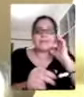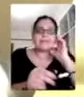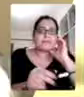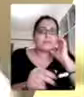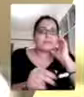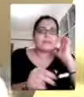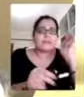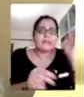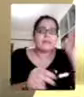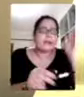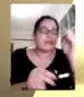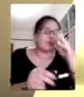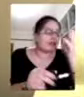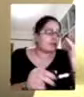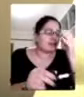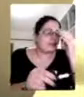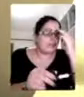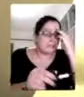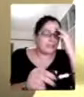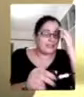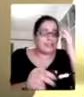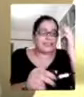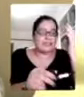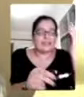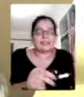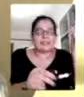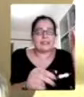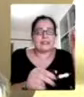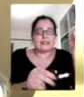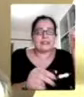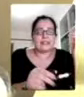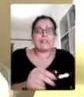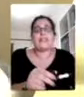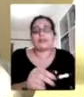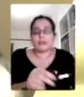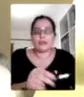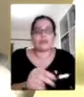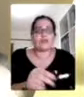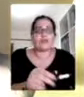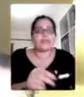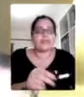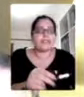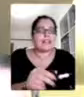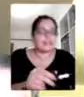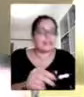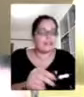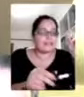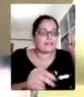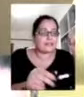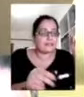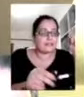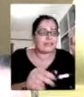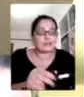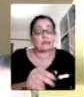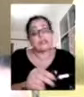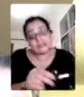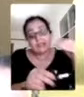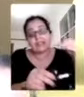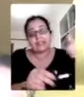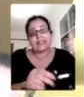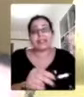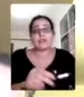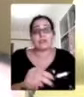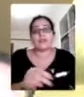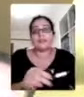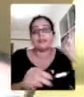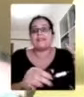dahil. Pardon, Dento Baka demişim. Skandinavian tobakosu vesairesi falan filan hepsi dahil. Bunun yanı sıra